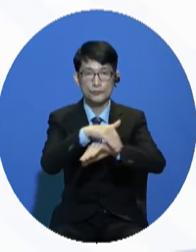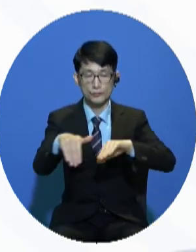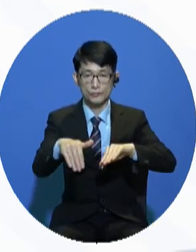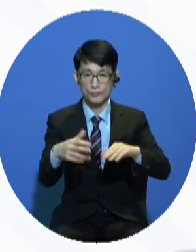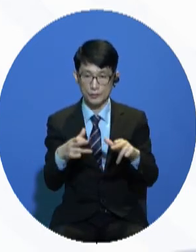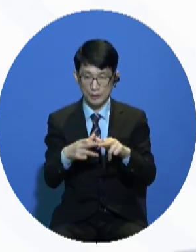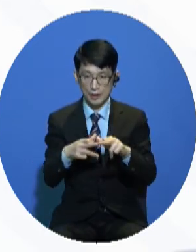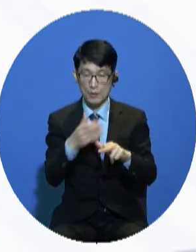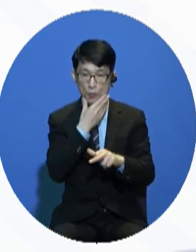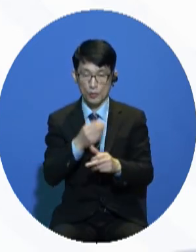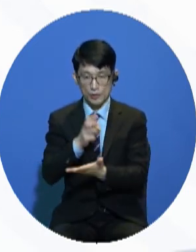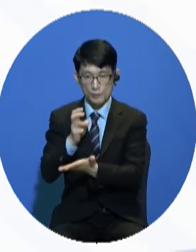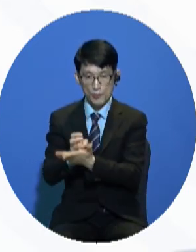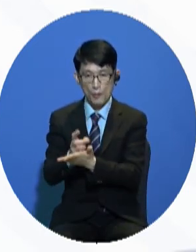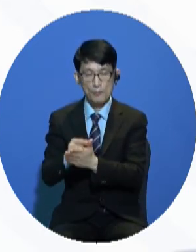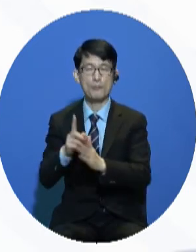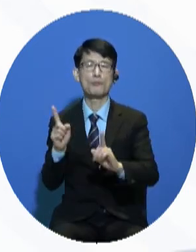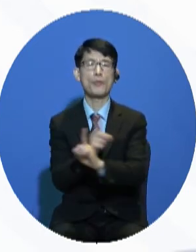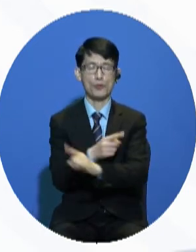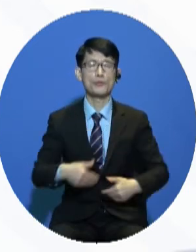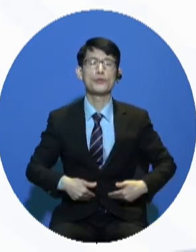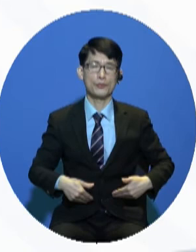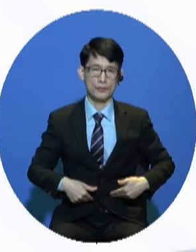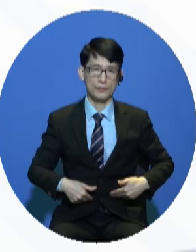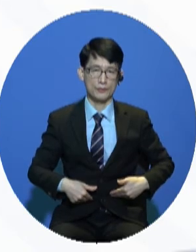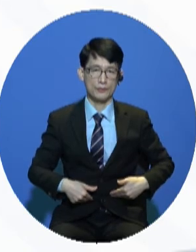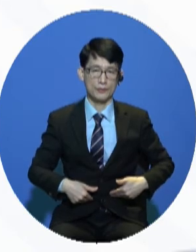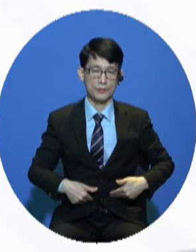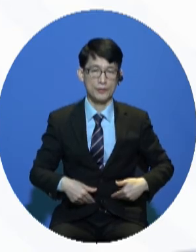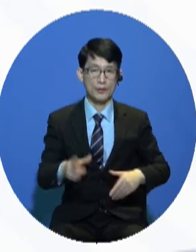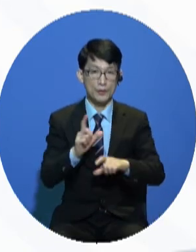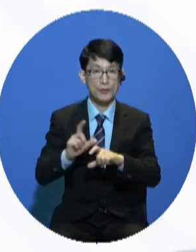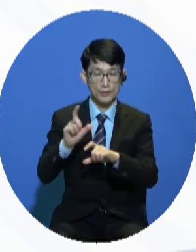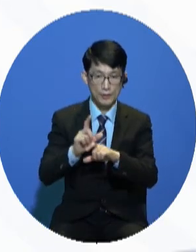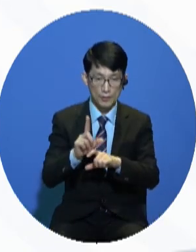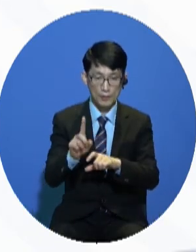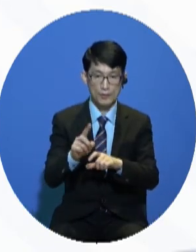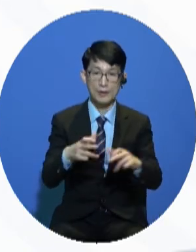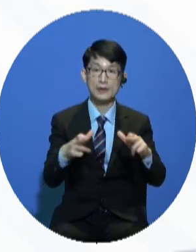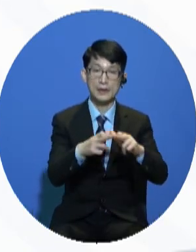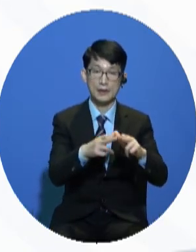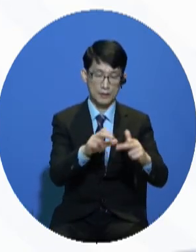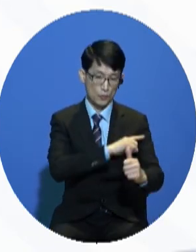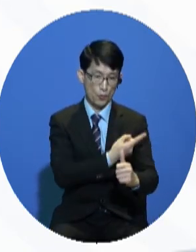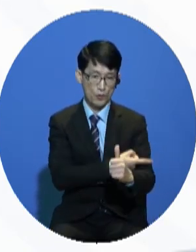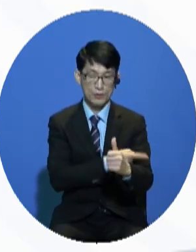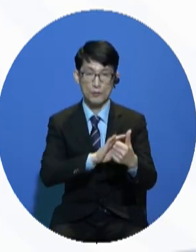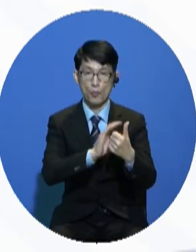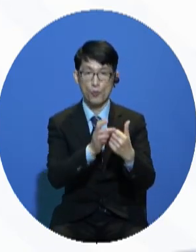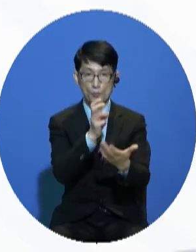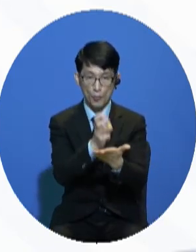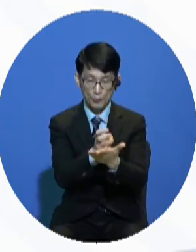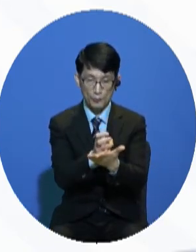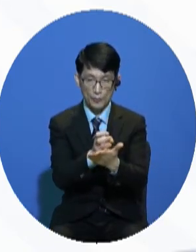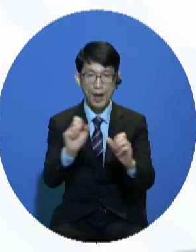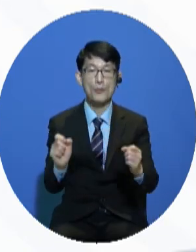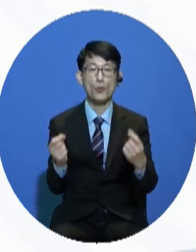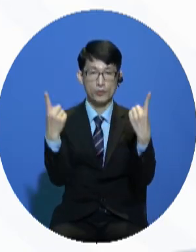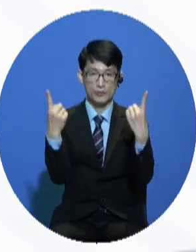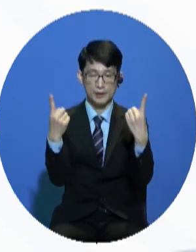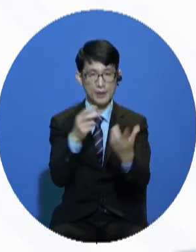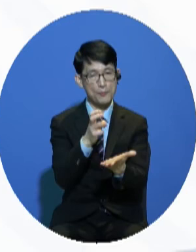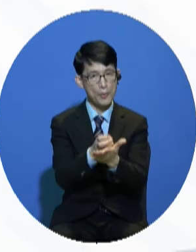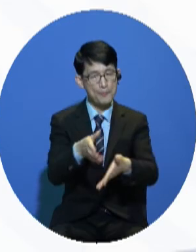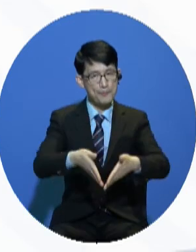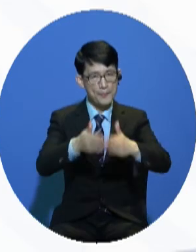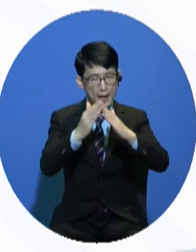장애인 복지법 전부 개정은 불가피하고, 그리고 이제 그렇게 하면서 동시에 장애인 권리 보장법도 함께 제정하는 움직임을